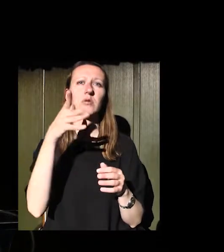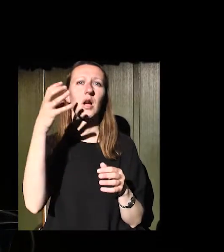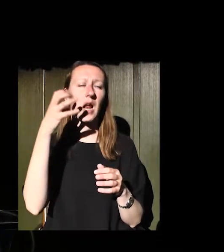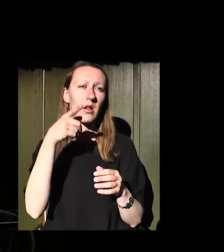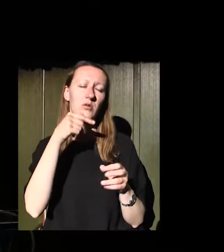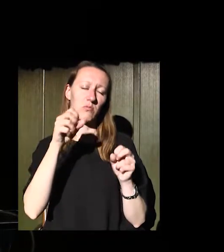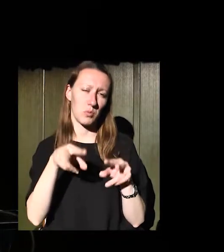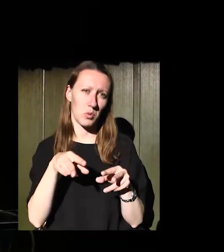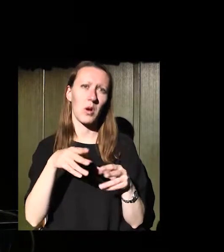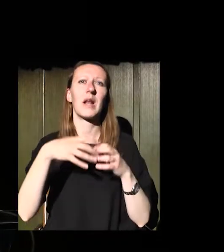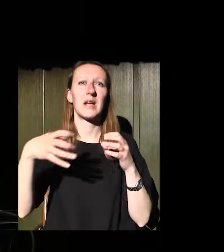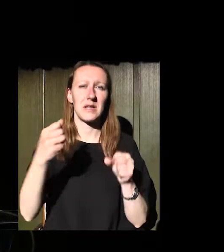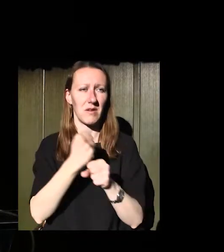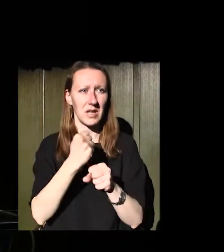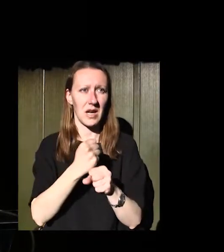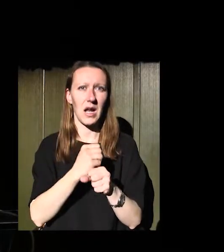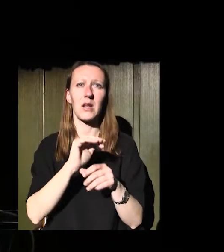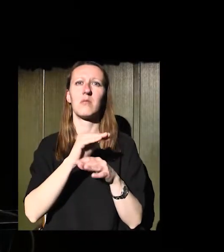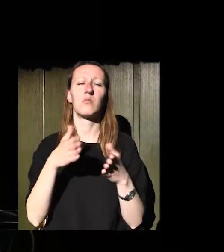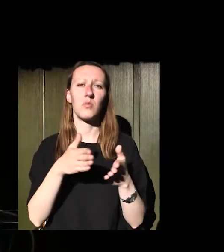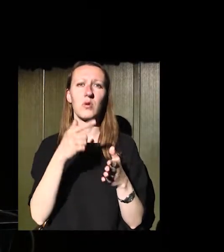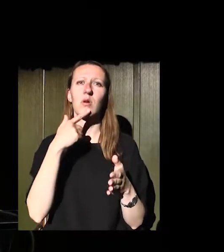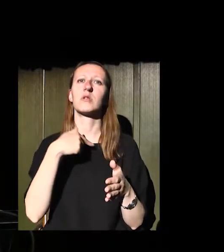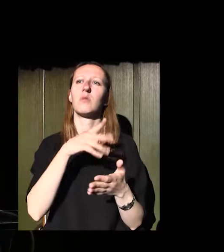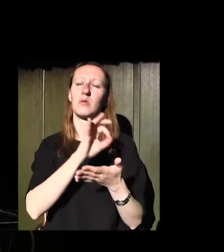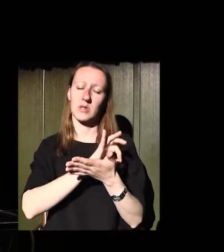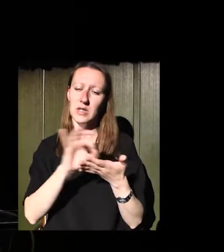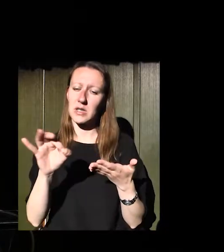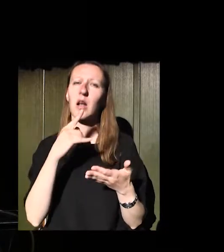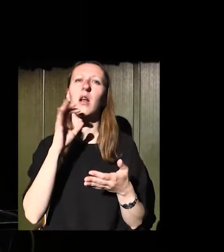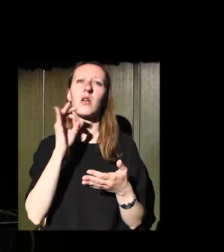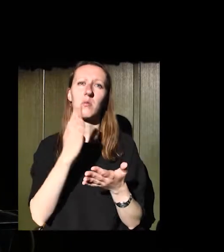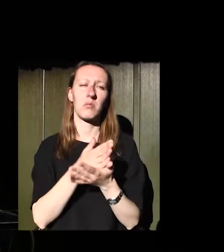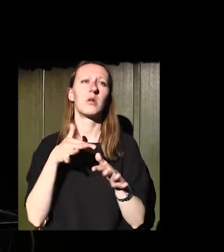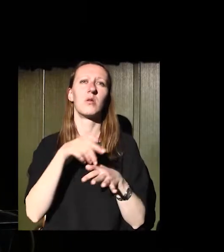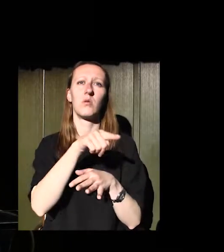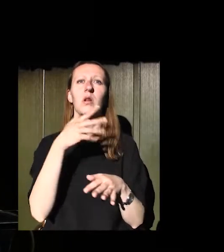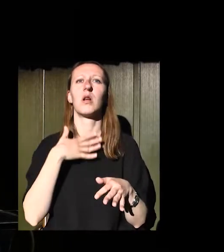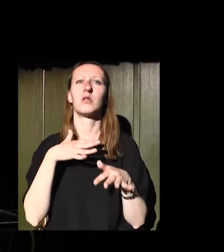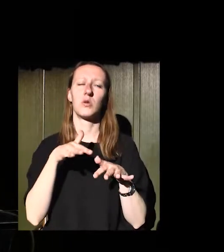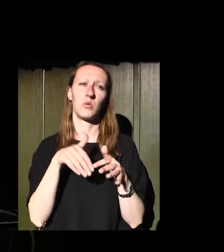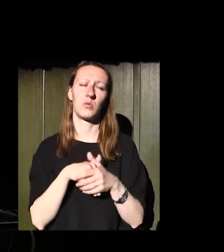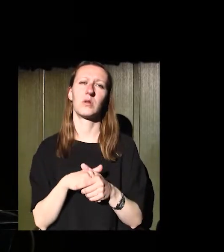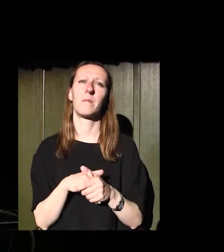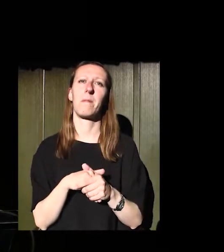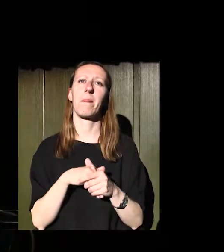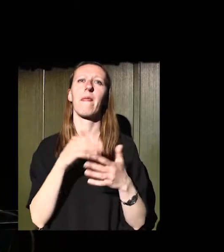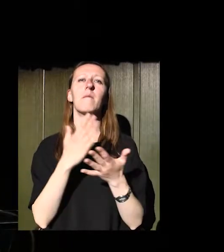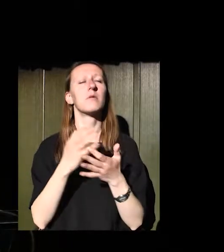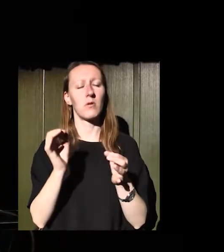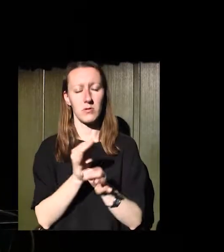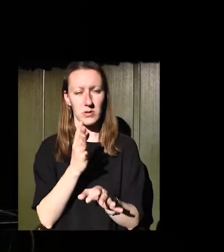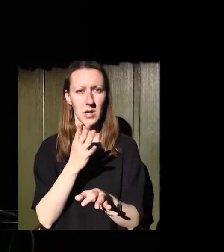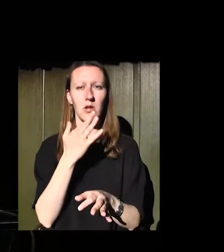buduća gradonačelnica Pule nastaviti raditi putem koji smo zacrtali na dobrobit grada i naših građana.